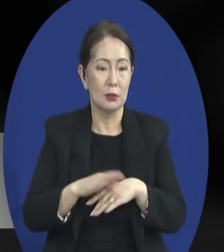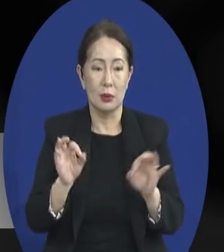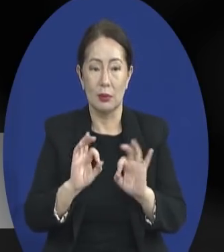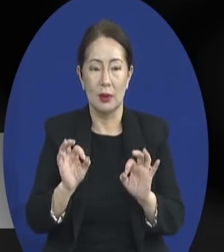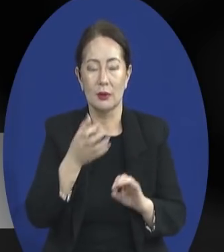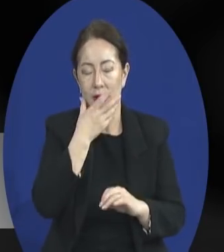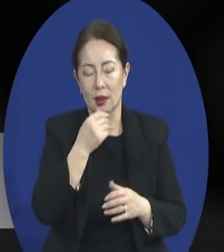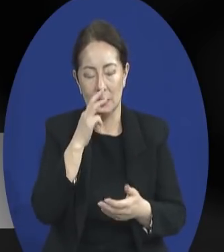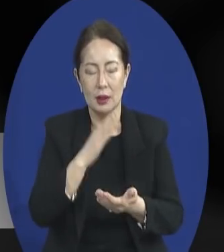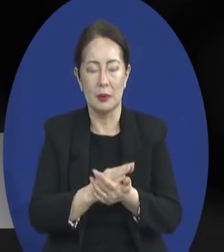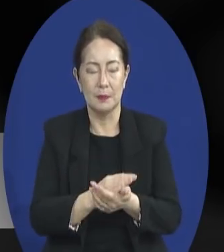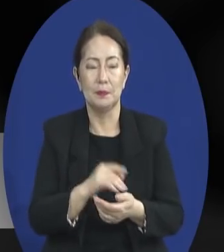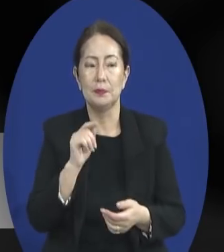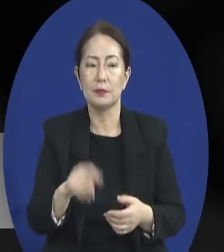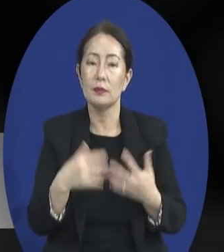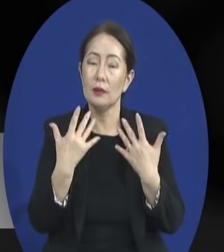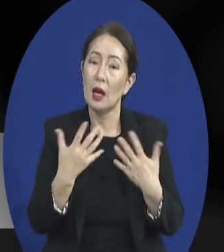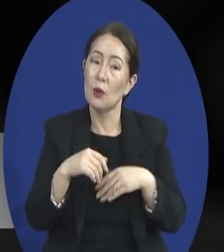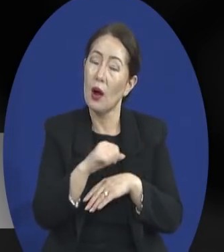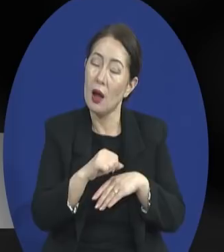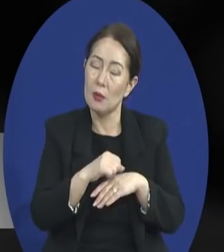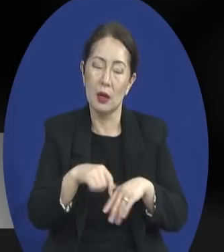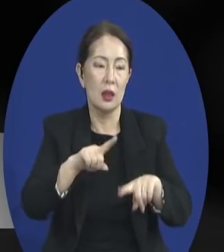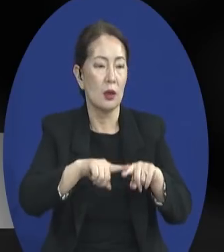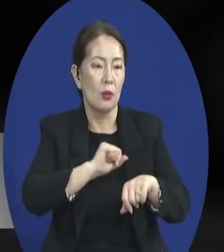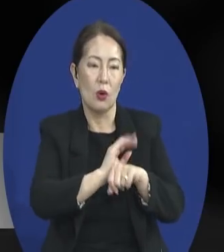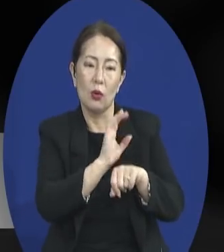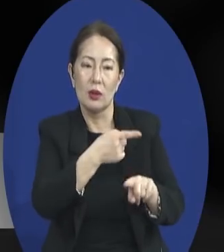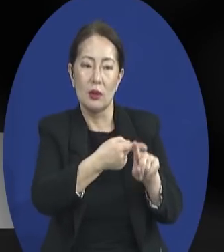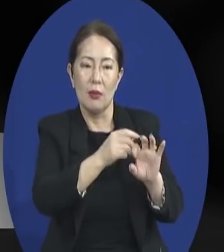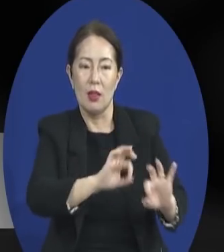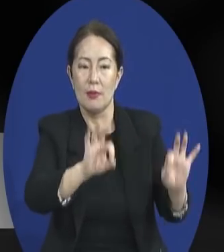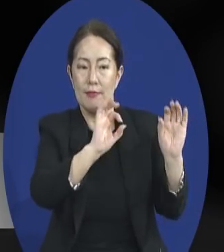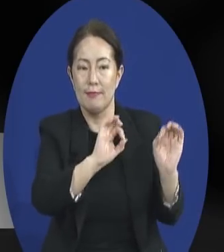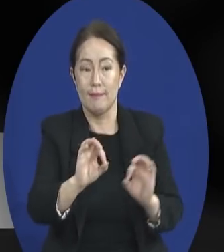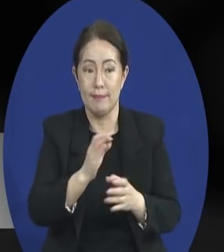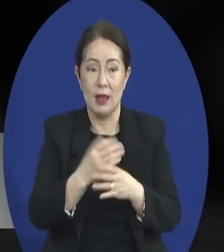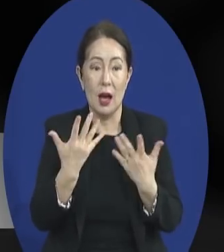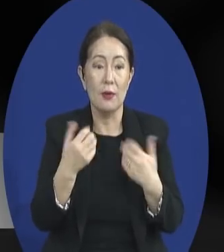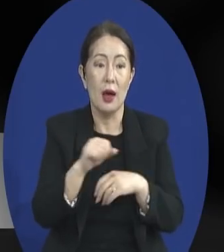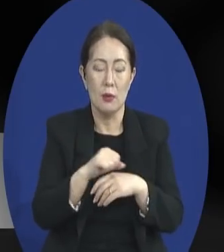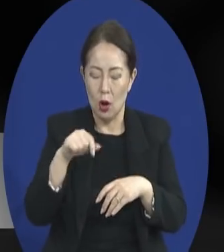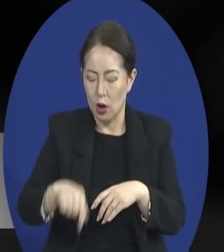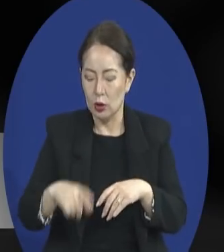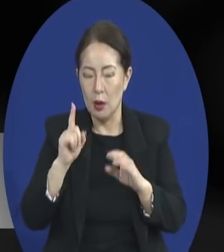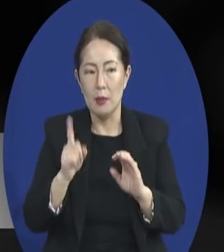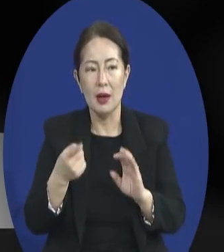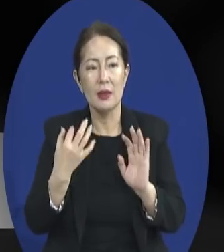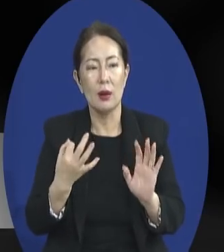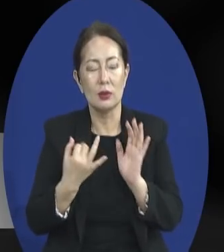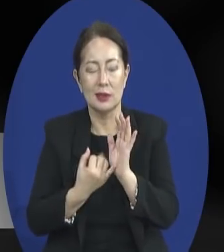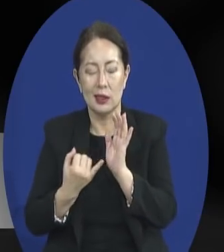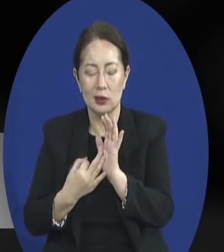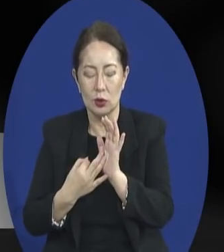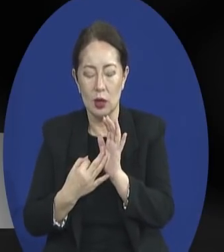таатай мэдээ байна. Мөн 10 аймагт халдвар нэмж илрээгүй байна. Өнөөдрийн байдлаар 1866 хүн коронавирус халдварын